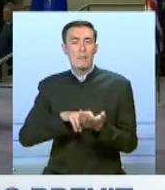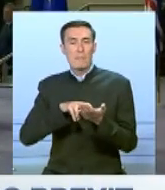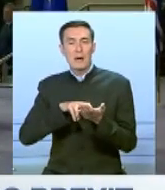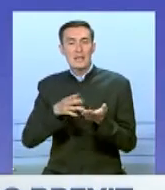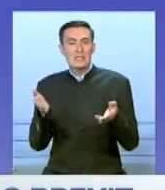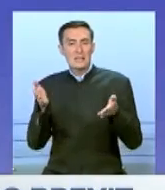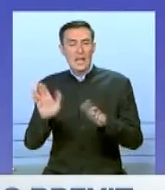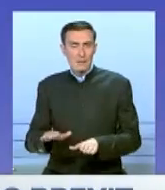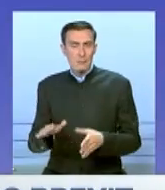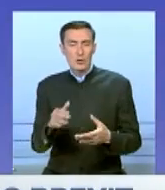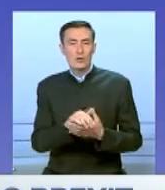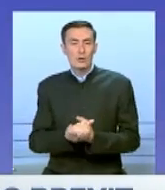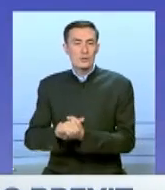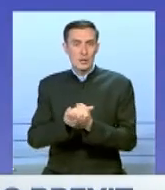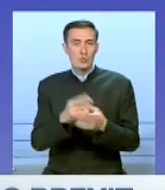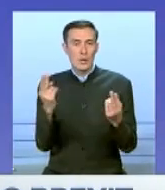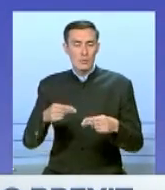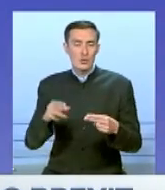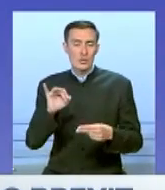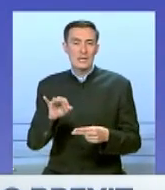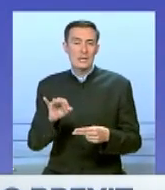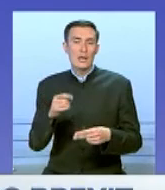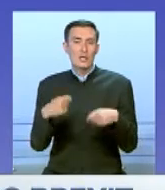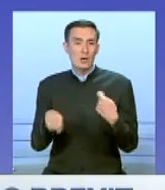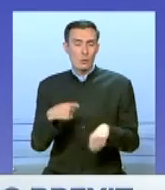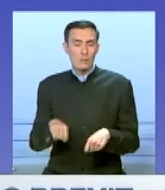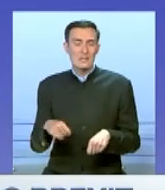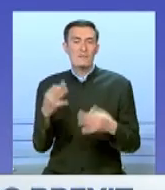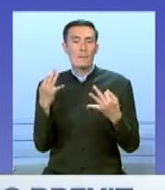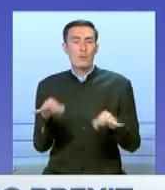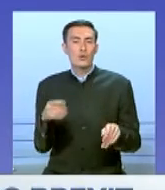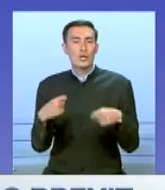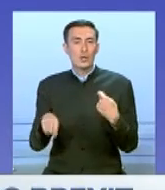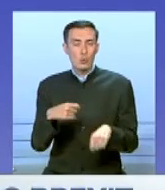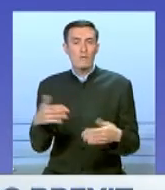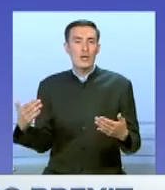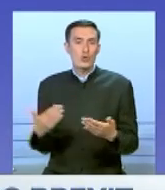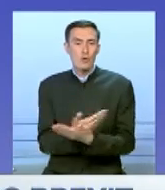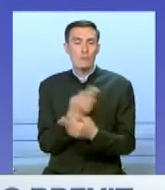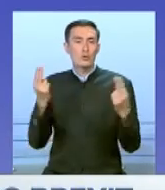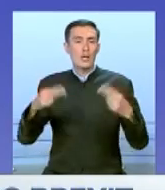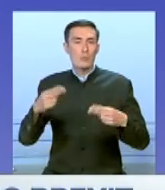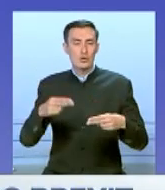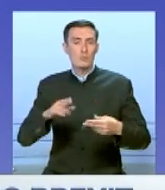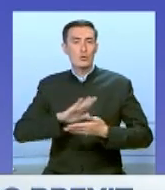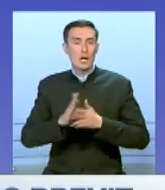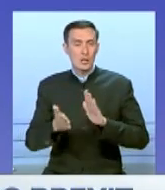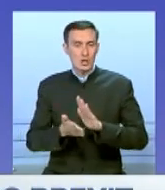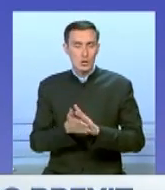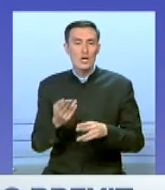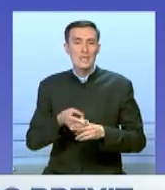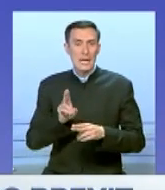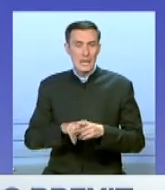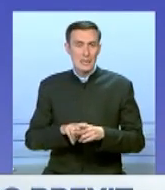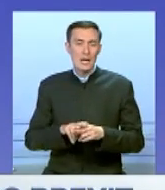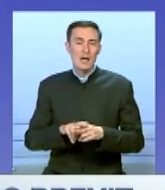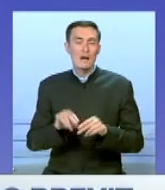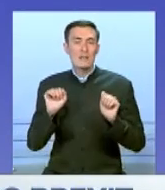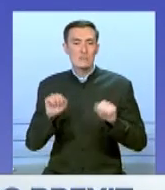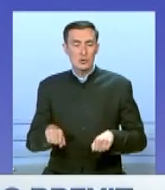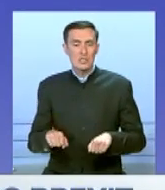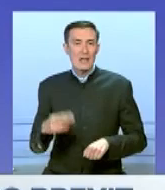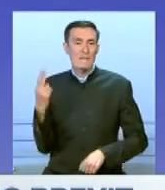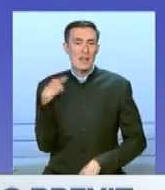и таможенный союз и будем стремиться к соглашению о свободной торговле и новому таможенному соглашению. И это серьезный потенциал